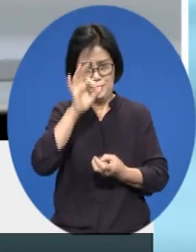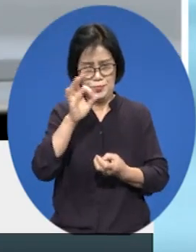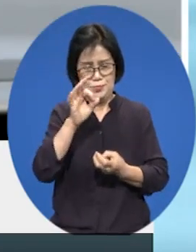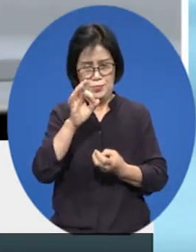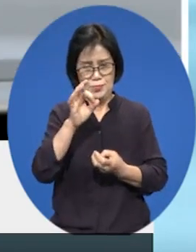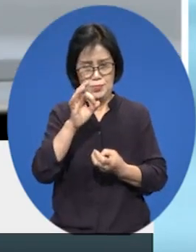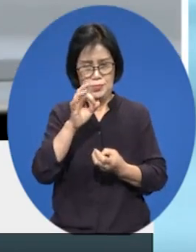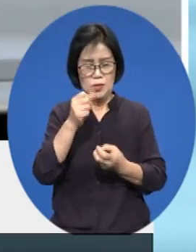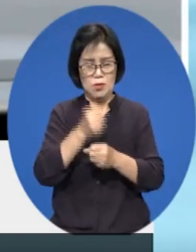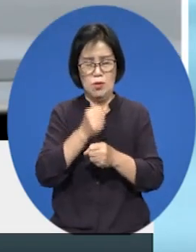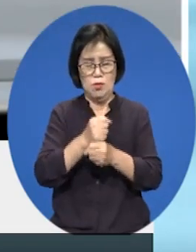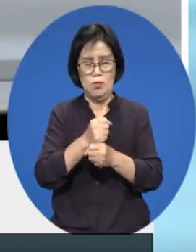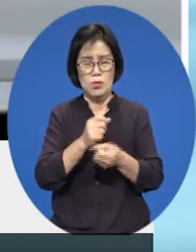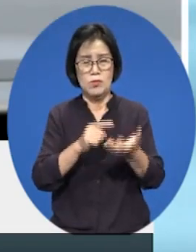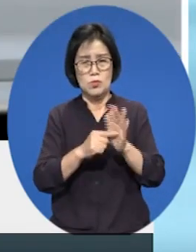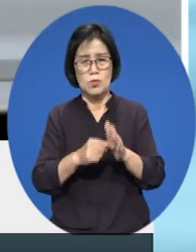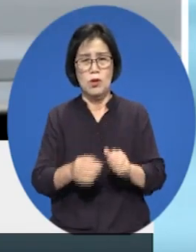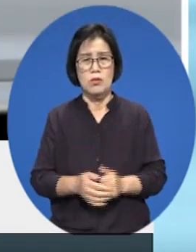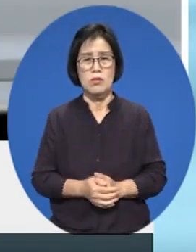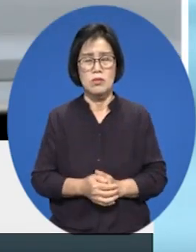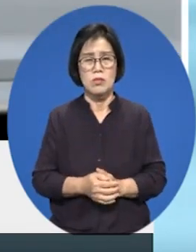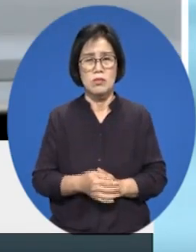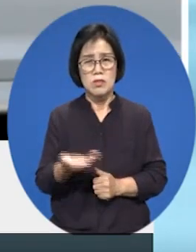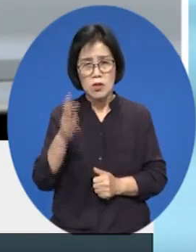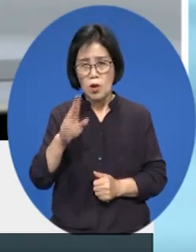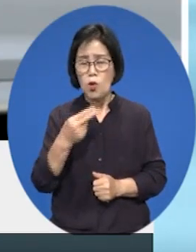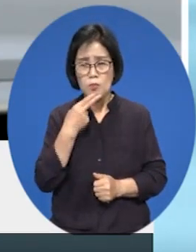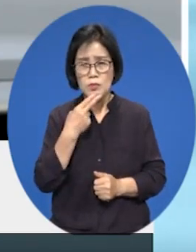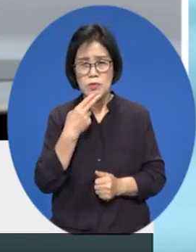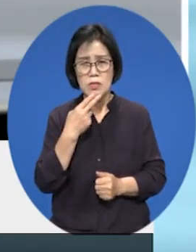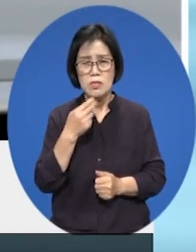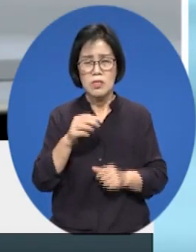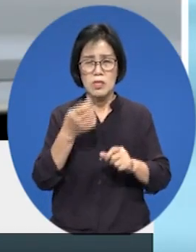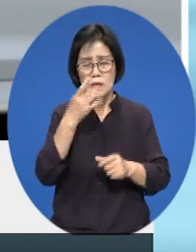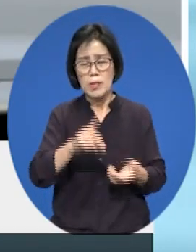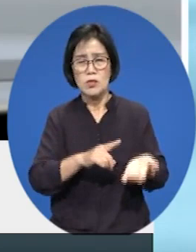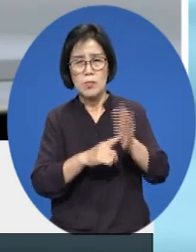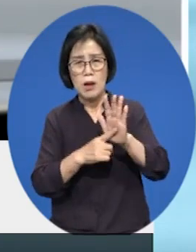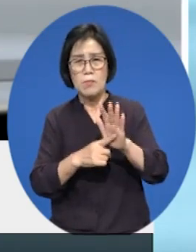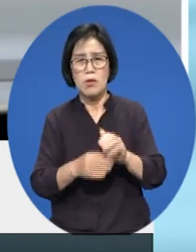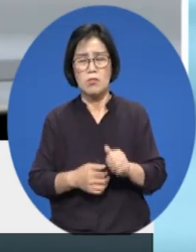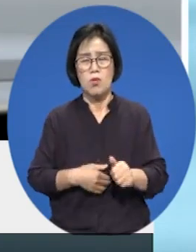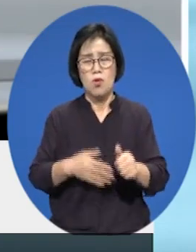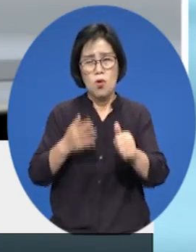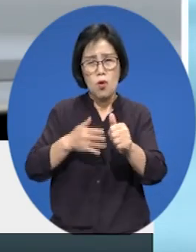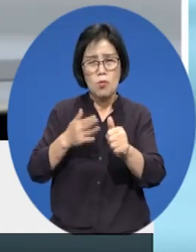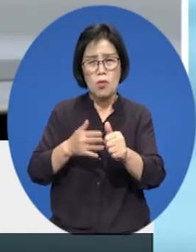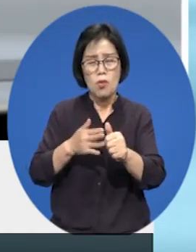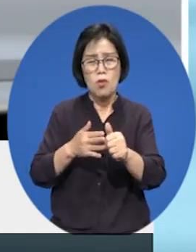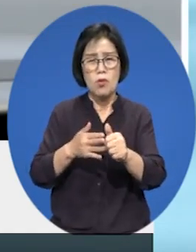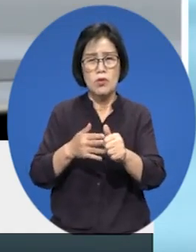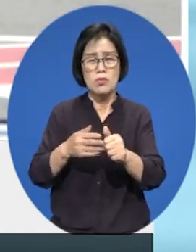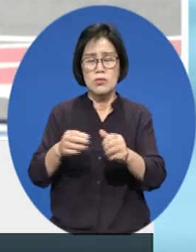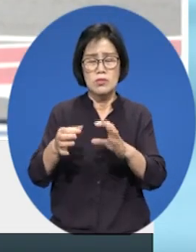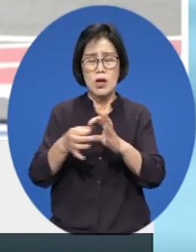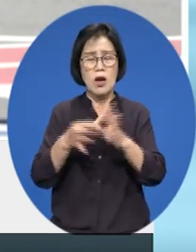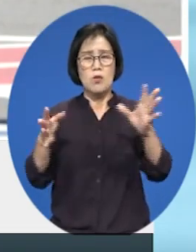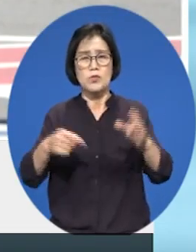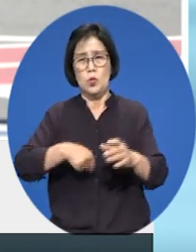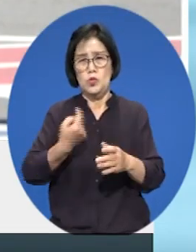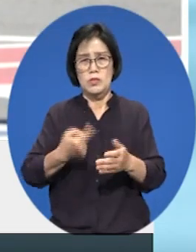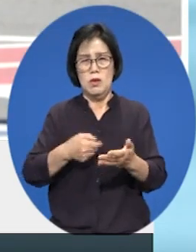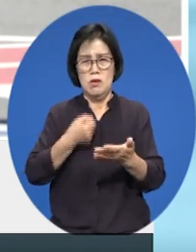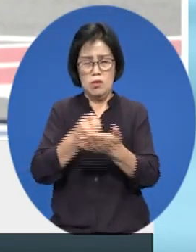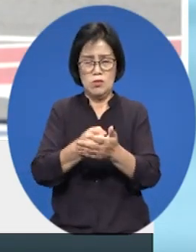4종 일방적으로 그냥 발표를 해 버린 겁니다 그게 그 사람들의 어떤 요구 조건은 어느정도 부합하는지 이와는 전혀 상관없이 그러니까 이제